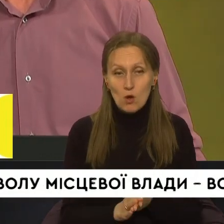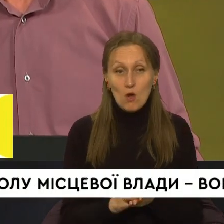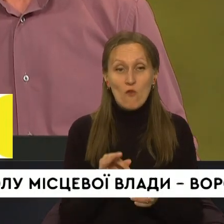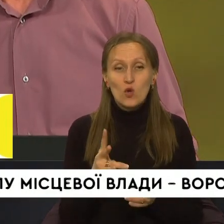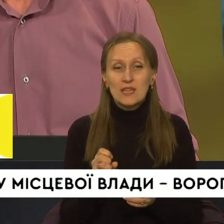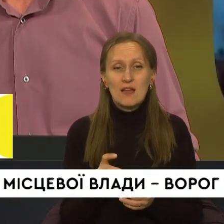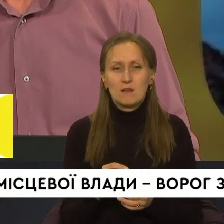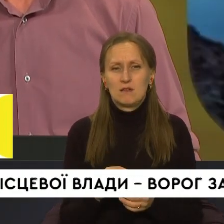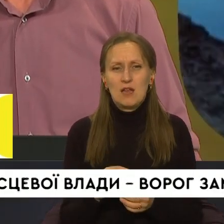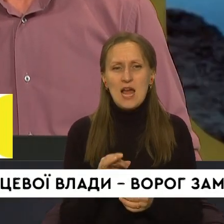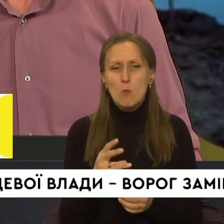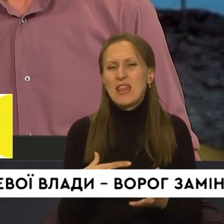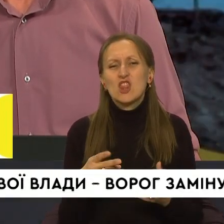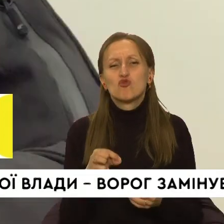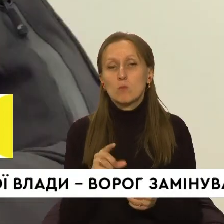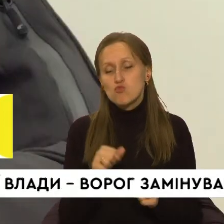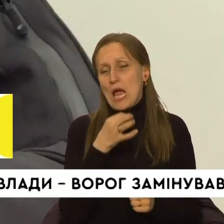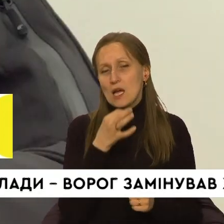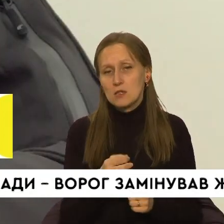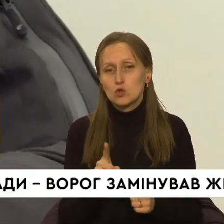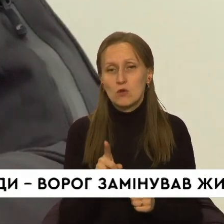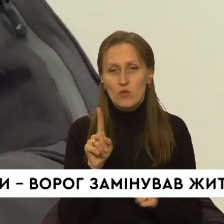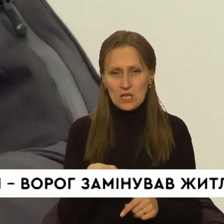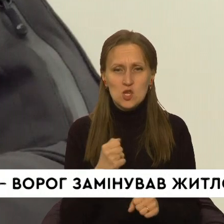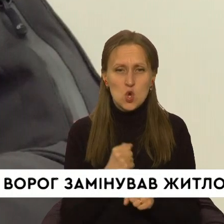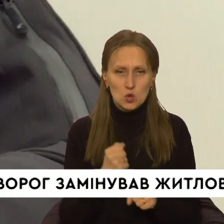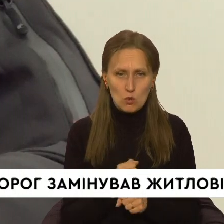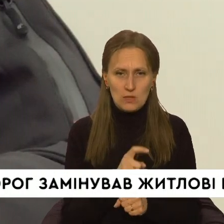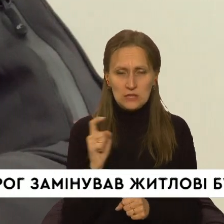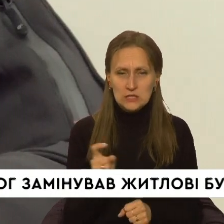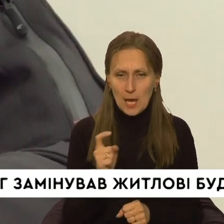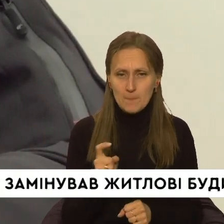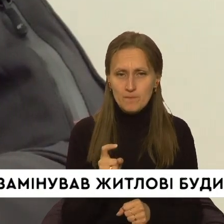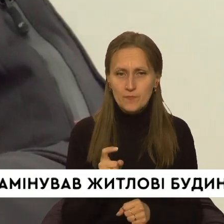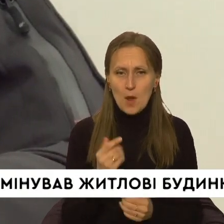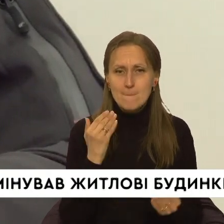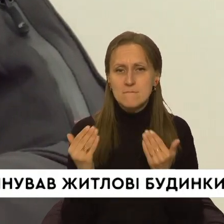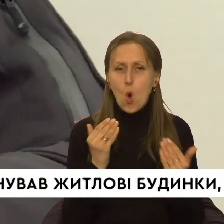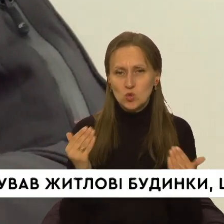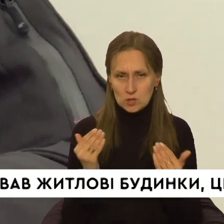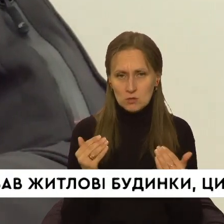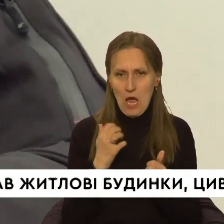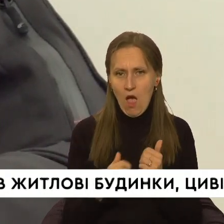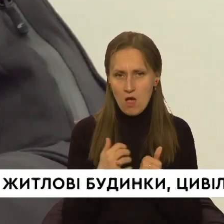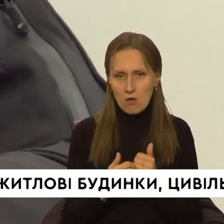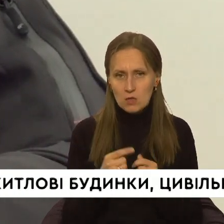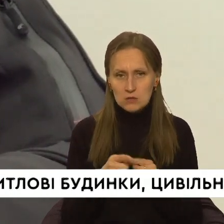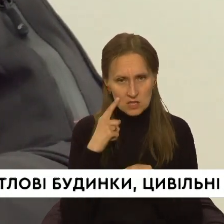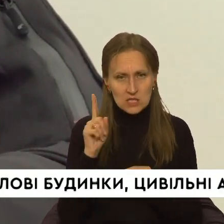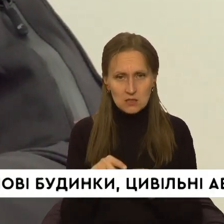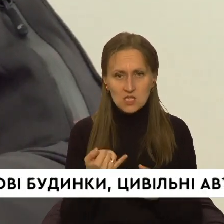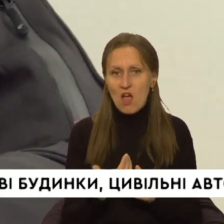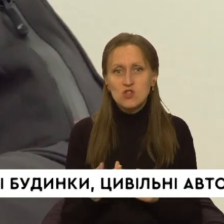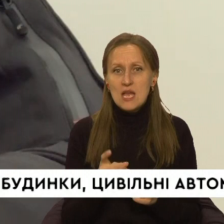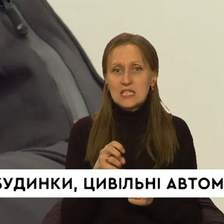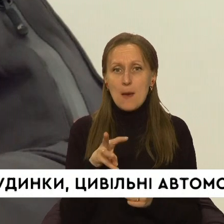вони не грибують нічим, я можу сказати, що те, що вони зробили з музеєм от, Херсонським, ну це, знаєте, це вже